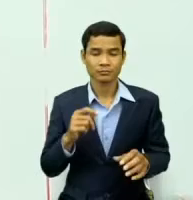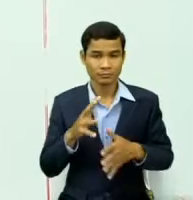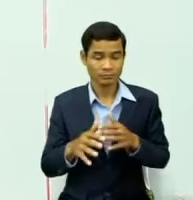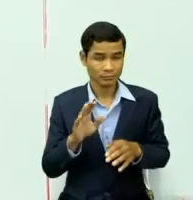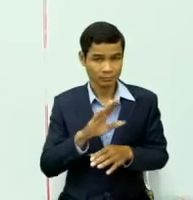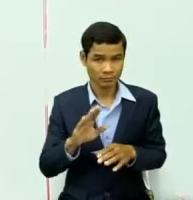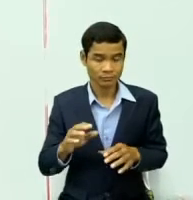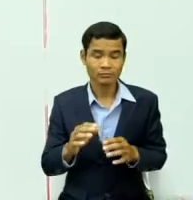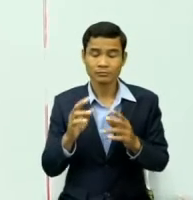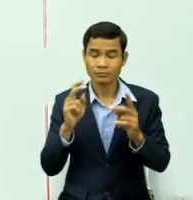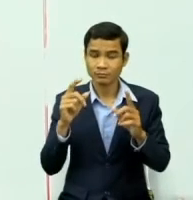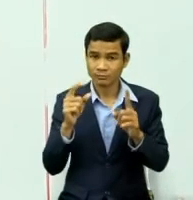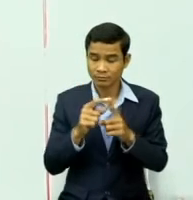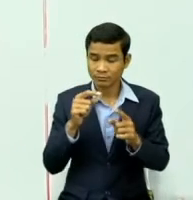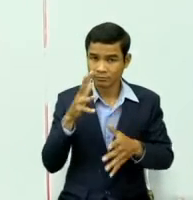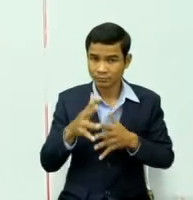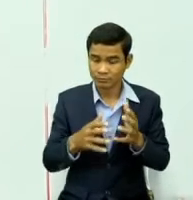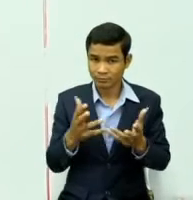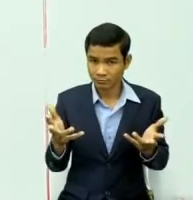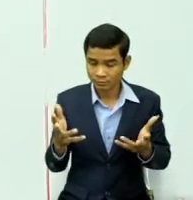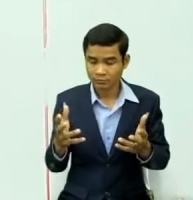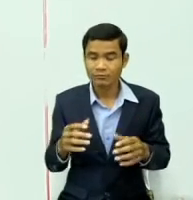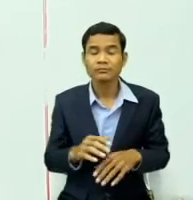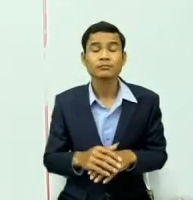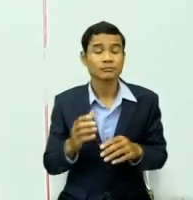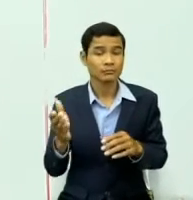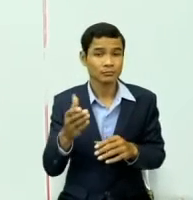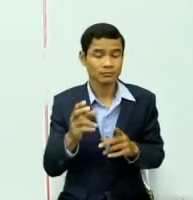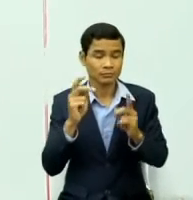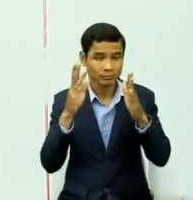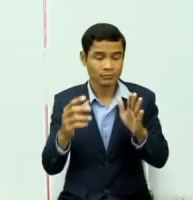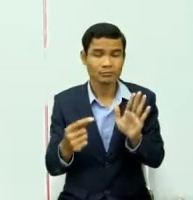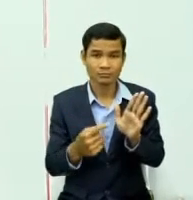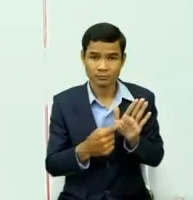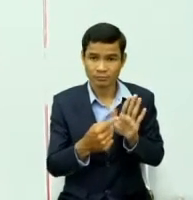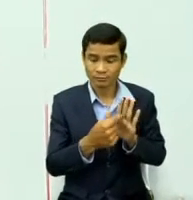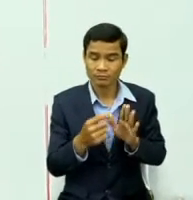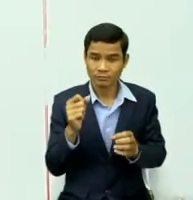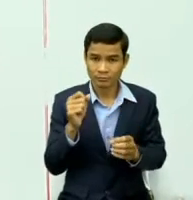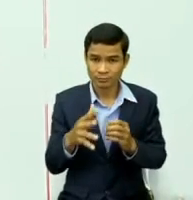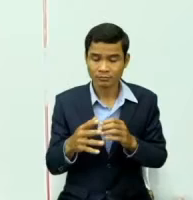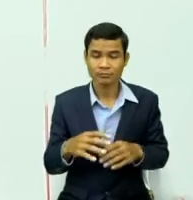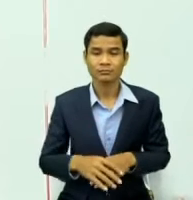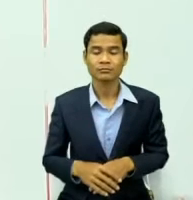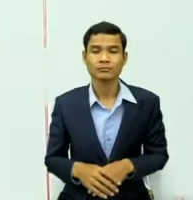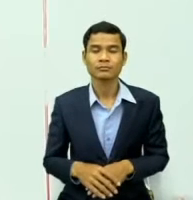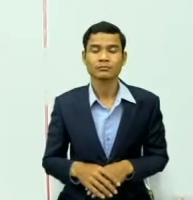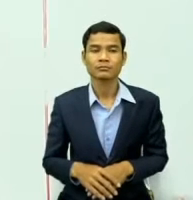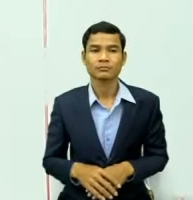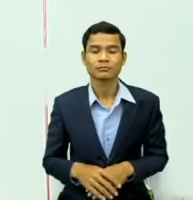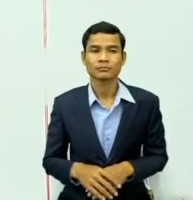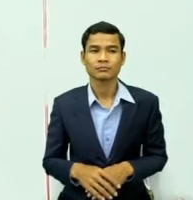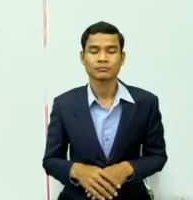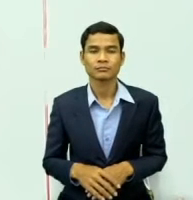chà chụp lại bị này với cái dừng ăn thả tập để cứ chừng ở chắc đảm.